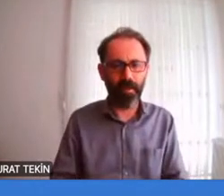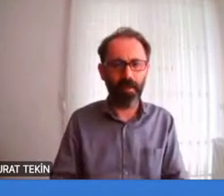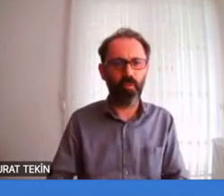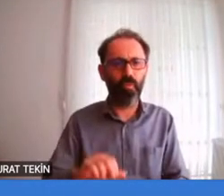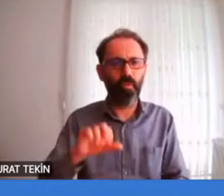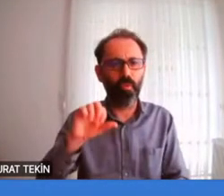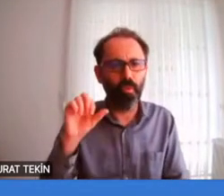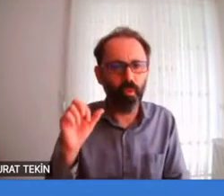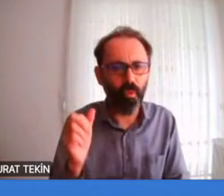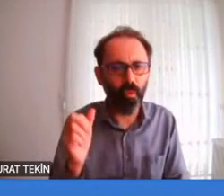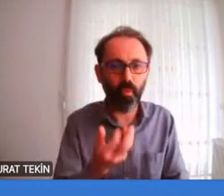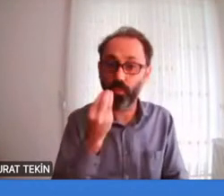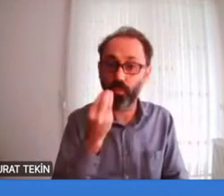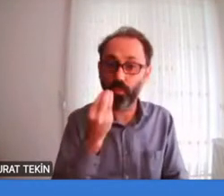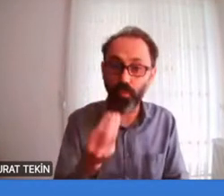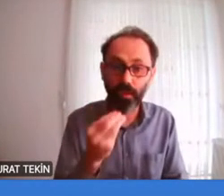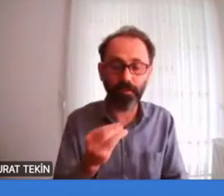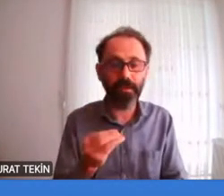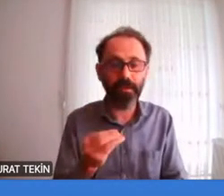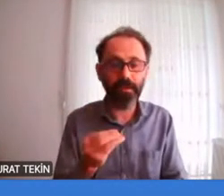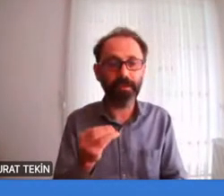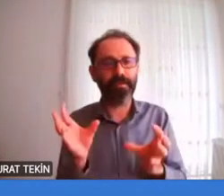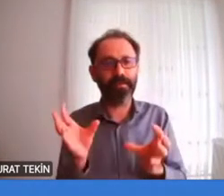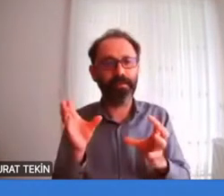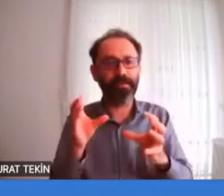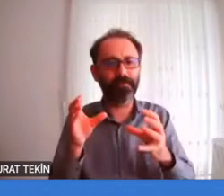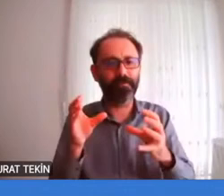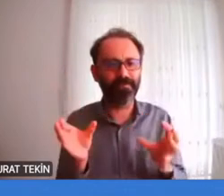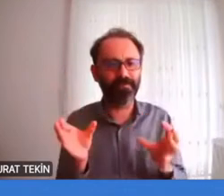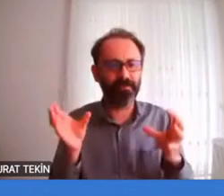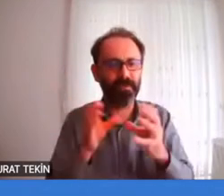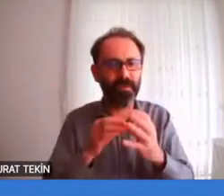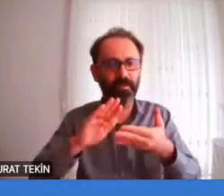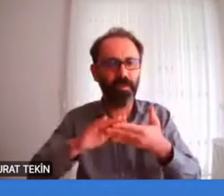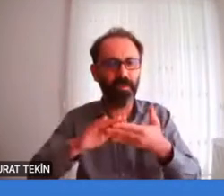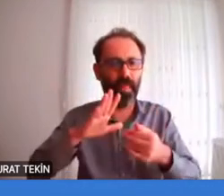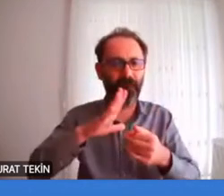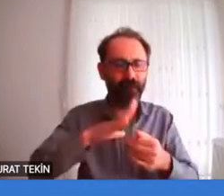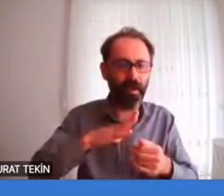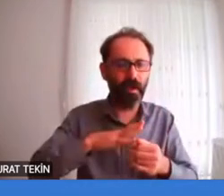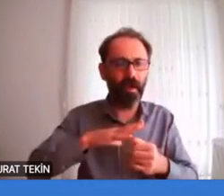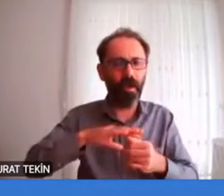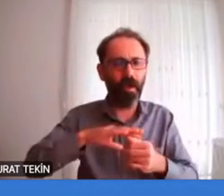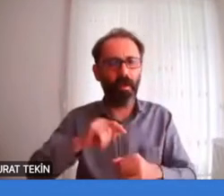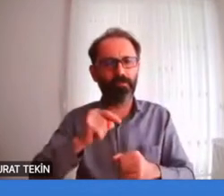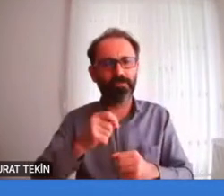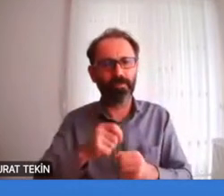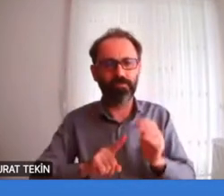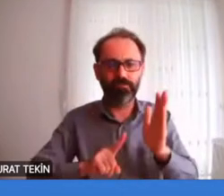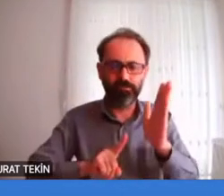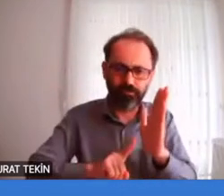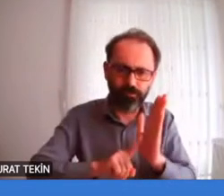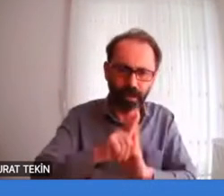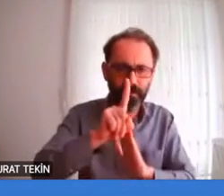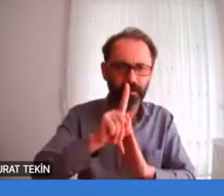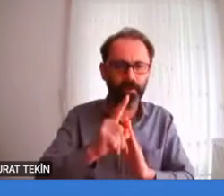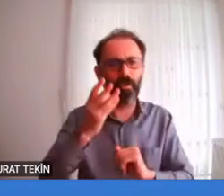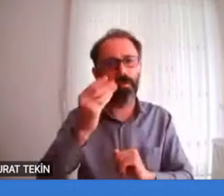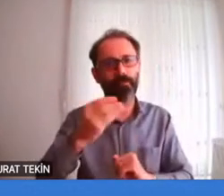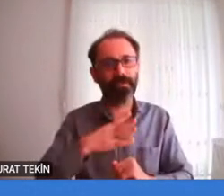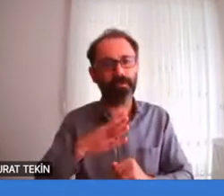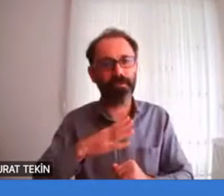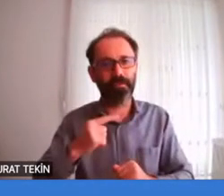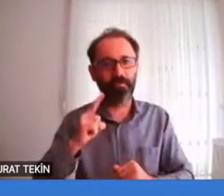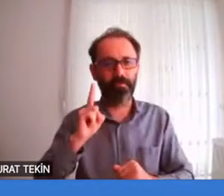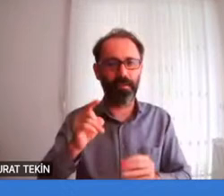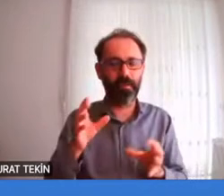Gerçekten çok iyi bir kadromuz vardı. Ve gerçekten başarıya aç bir takımdık biz. Bunu